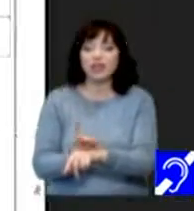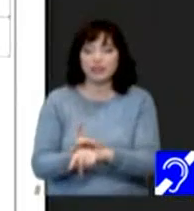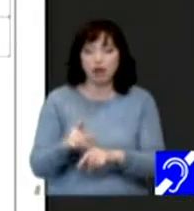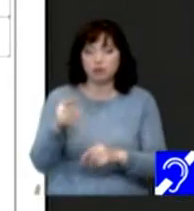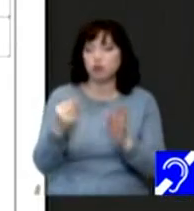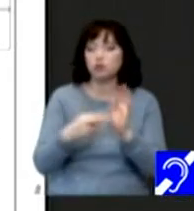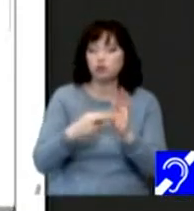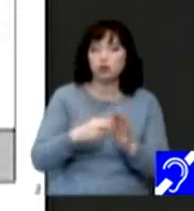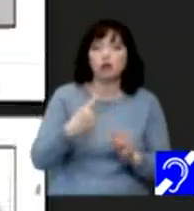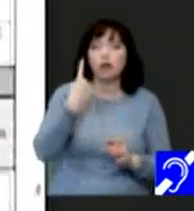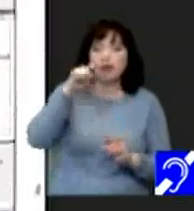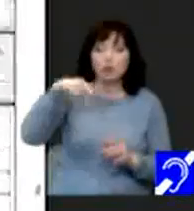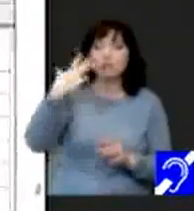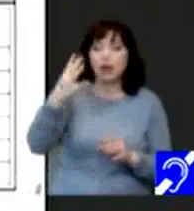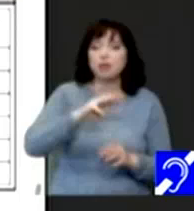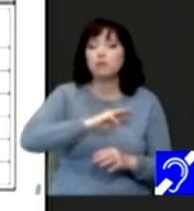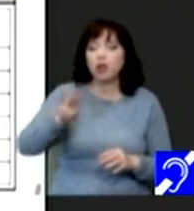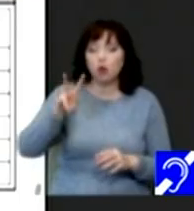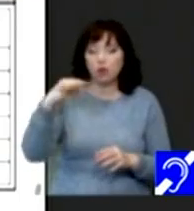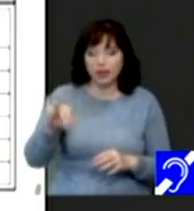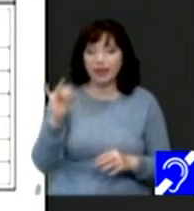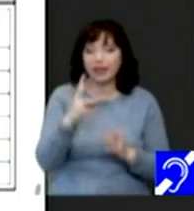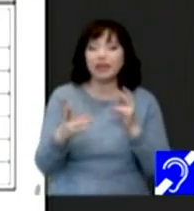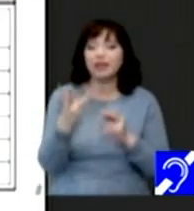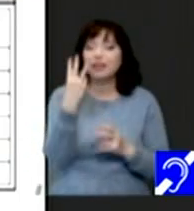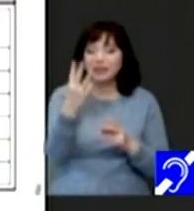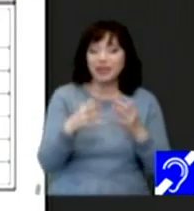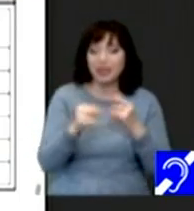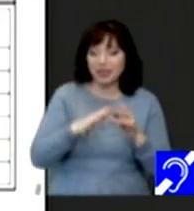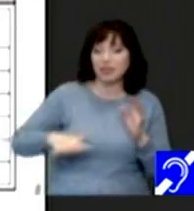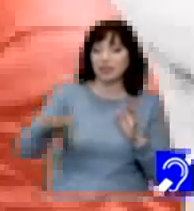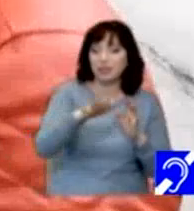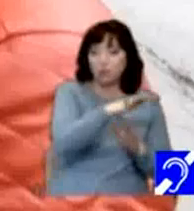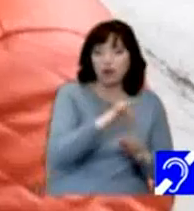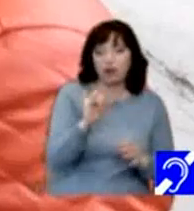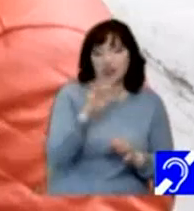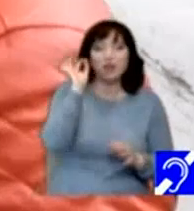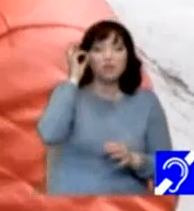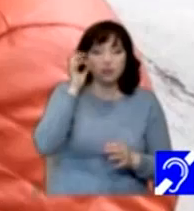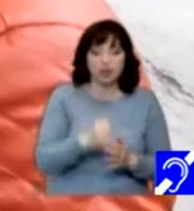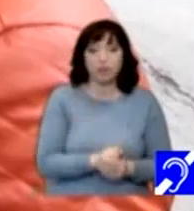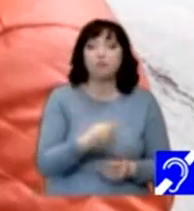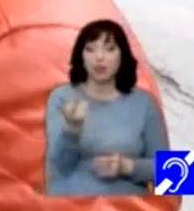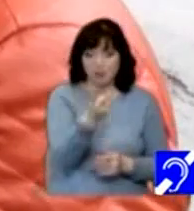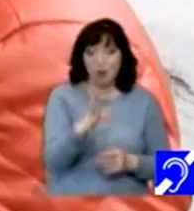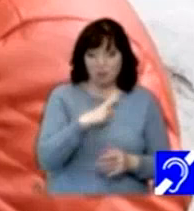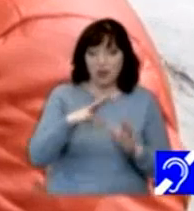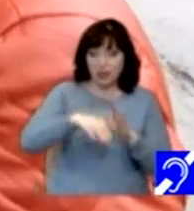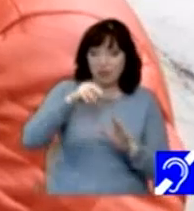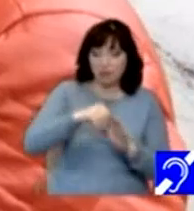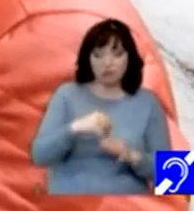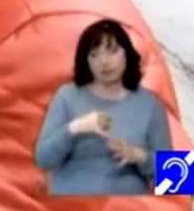peste jumătate de milion de lei, dar și trei terenuri intravilane și un spațiu comercial. Dumneavoastră ați fost la vot ieri?